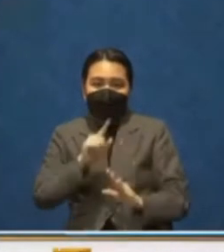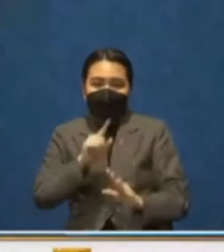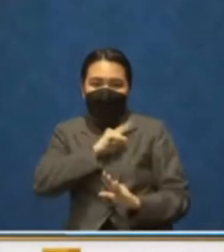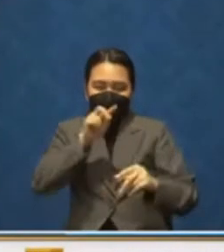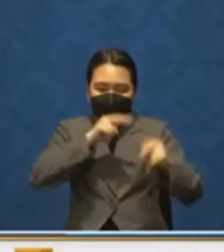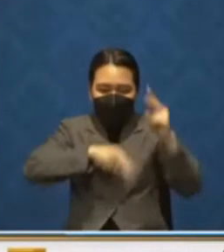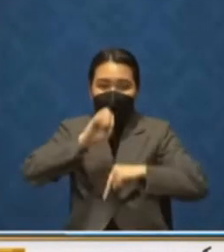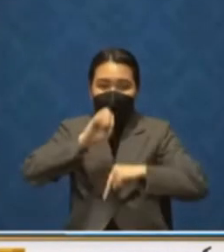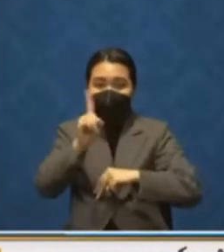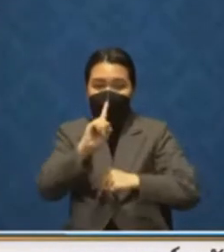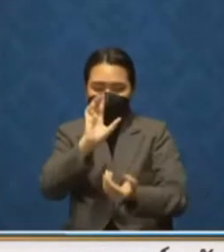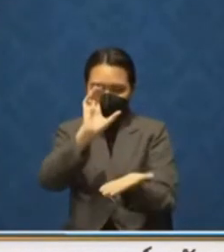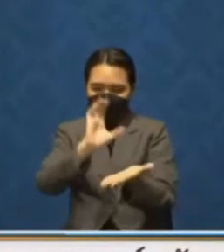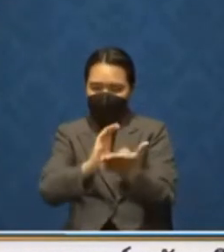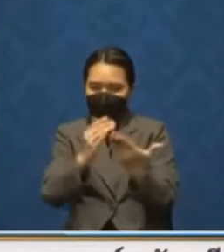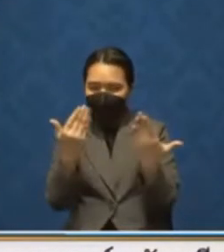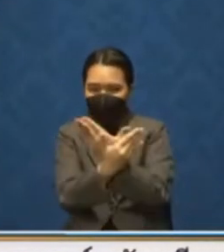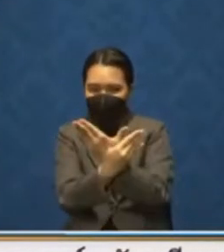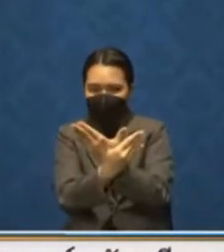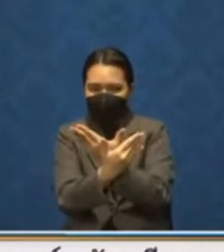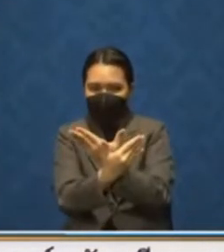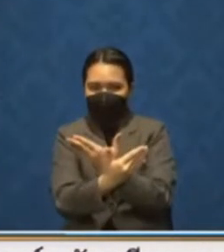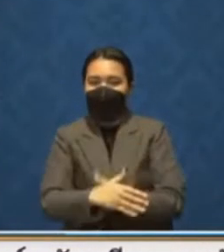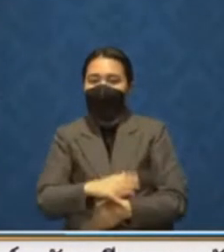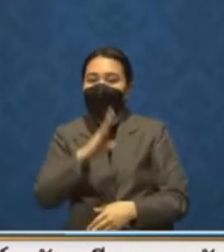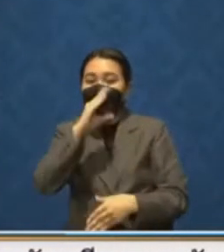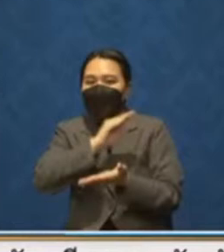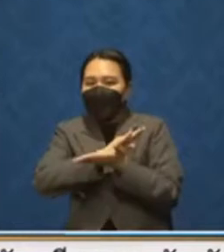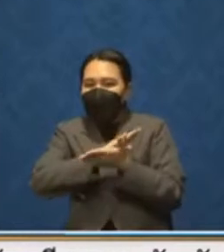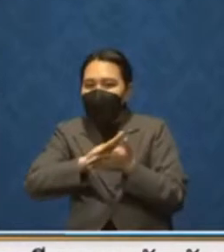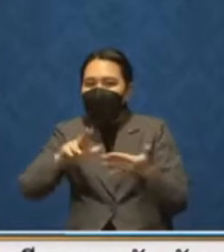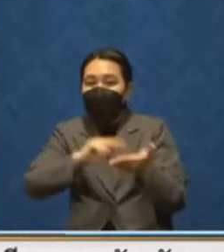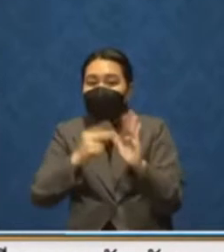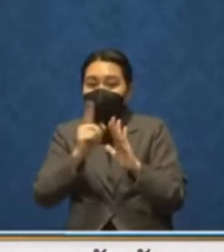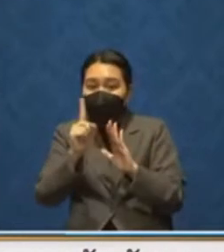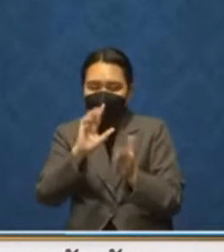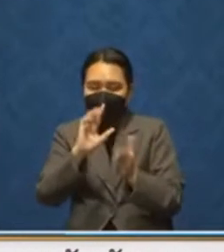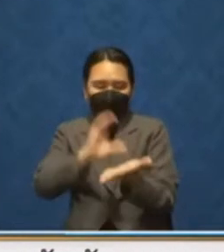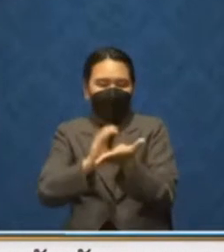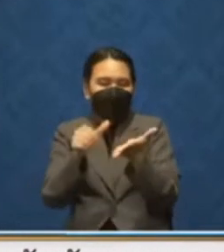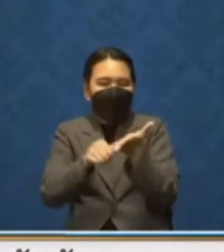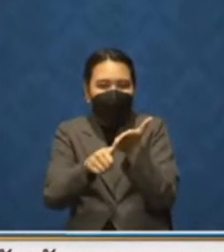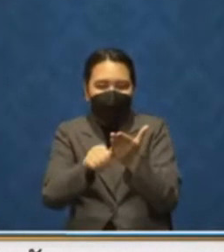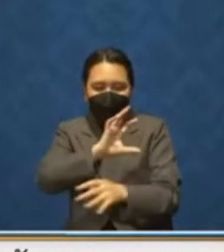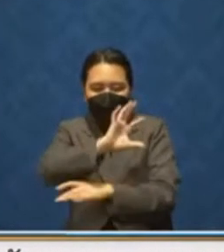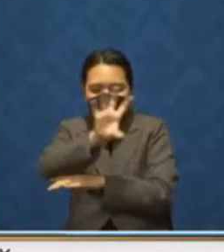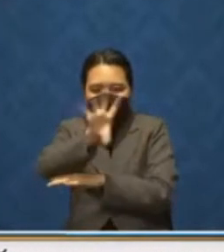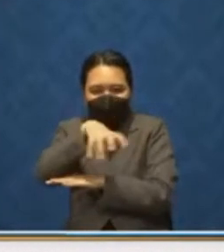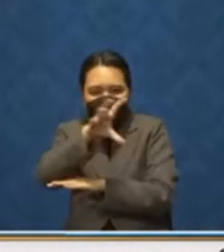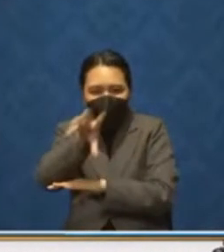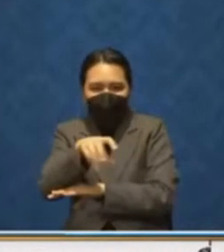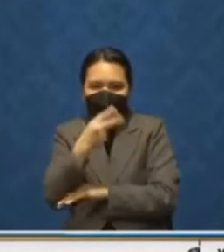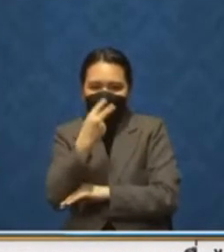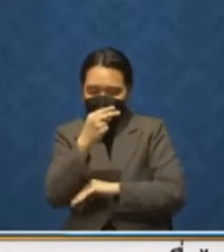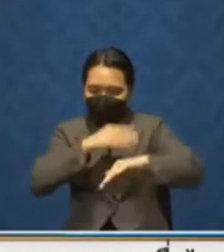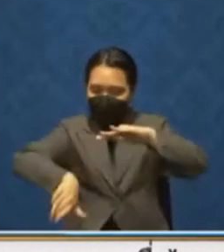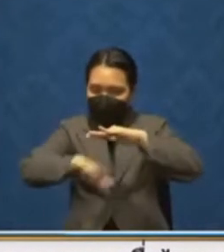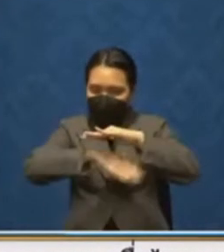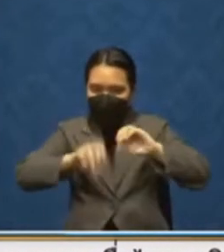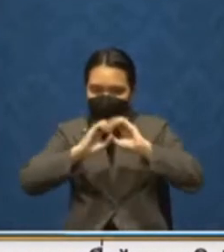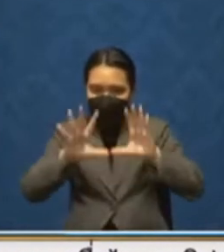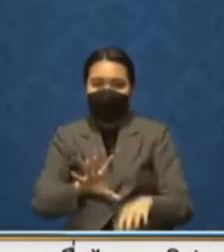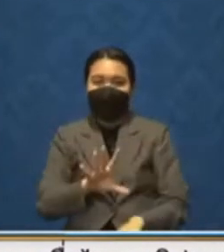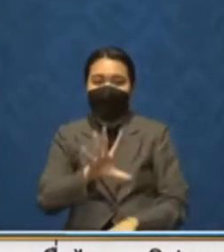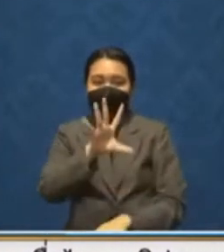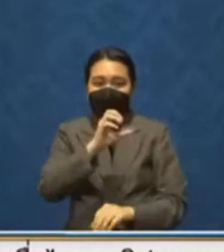ไอ้ได้พูดแบบสุภาพนะจริงๆคือการแก้งดหลอกต้มตุ๋นนี่หลักฐานอุตมาเลย5758